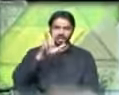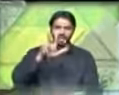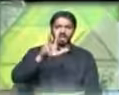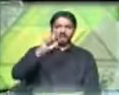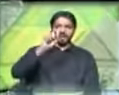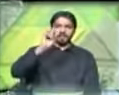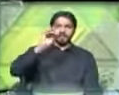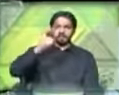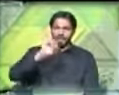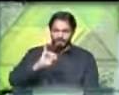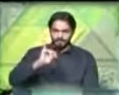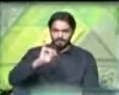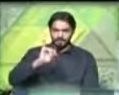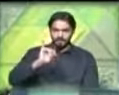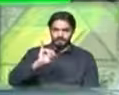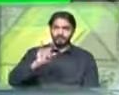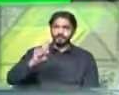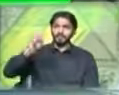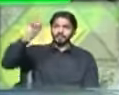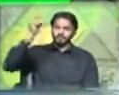هبة وعطاء من الله.